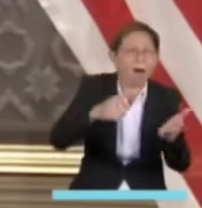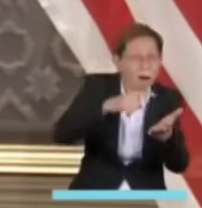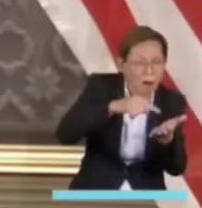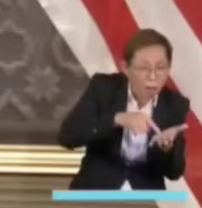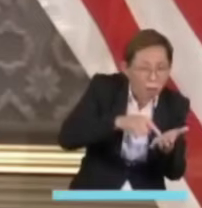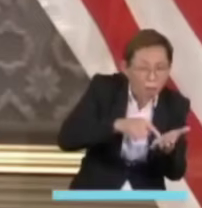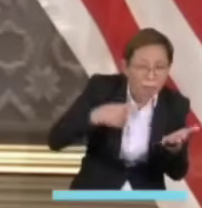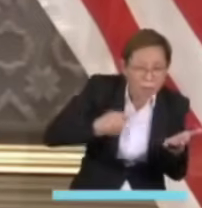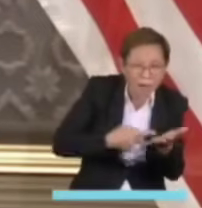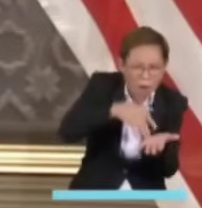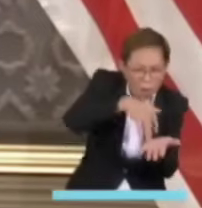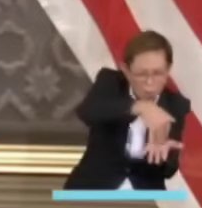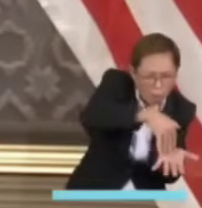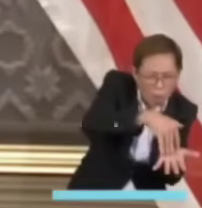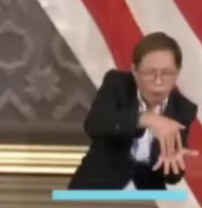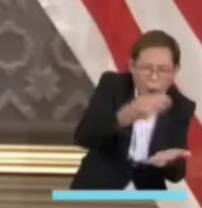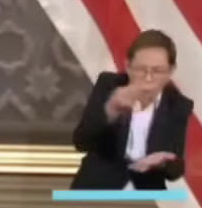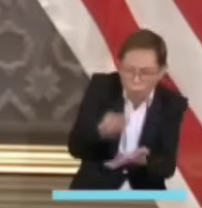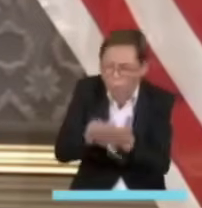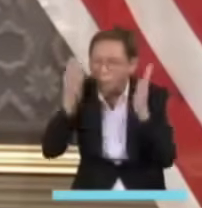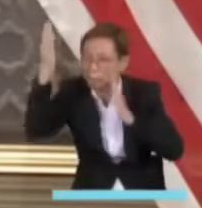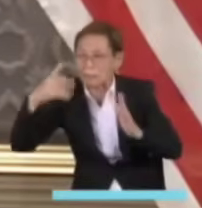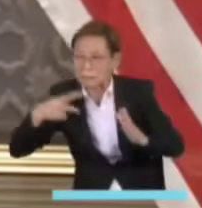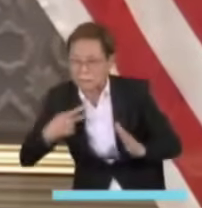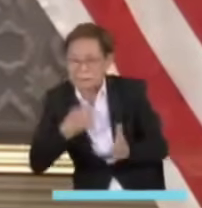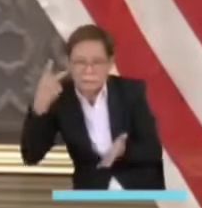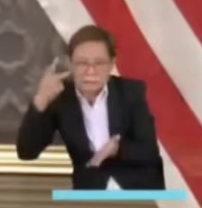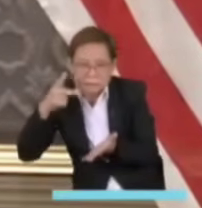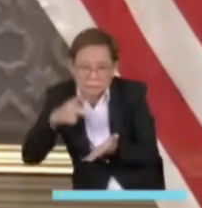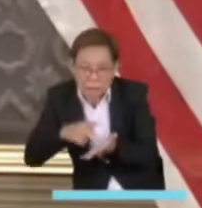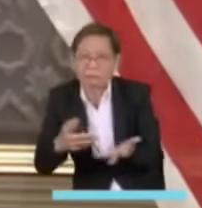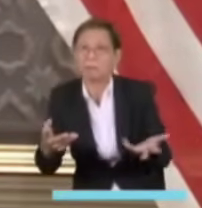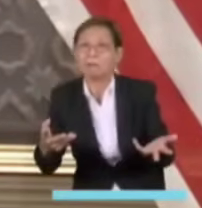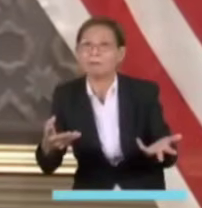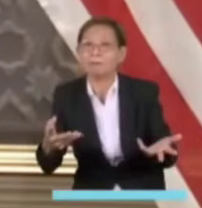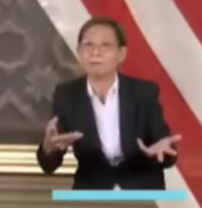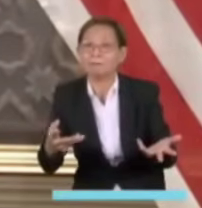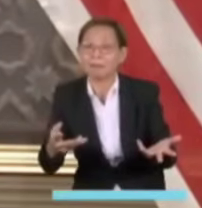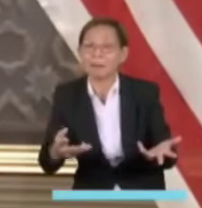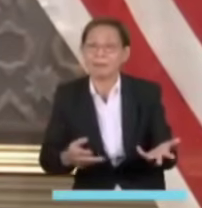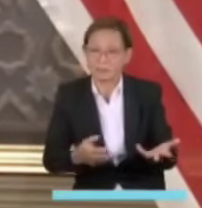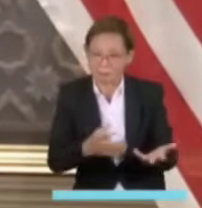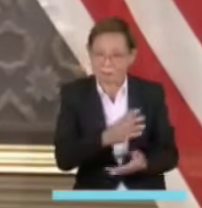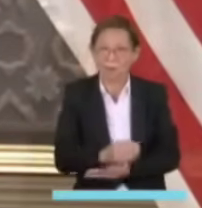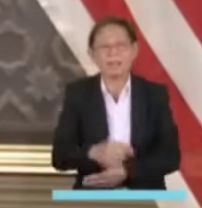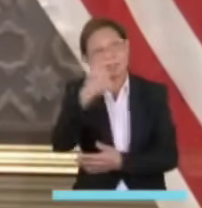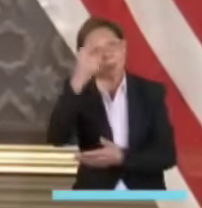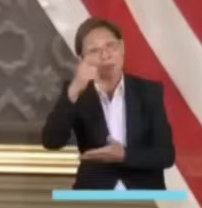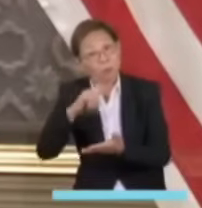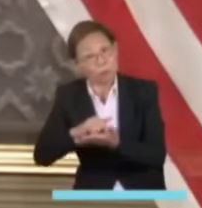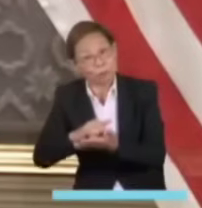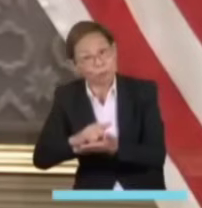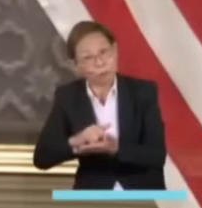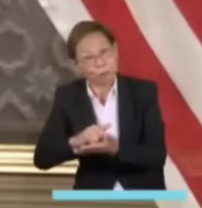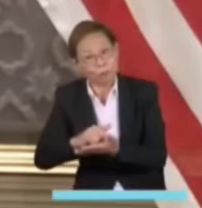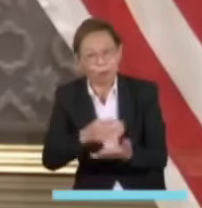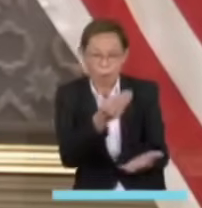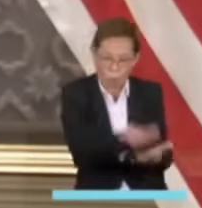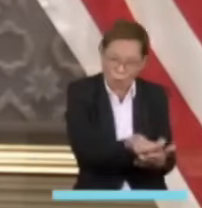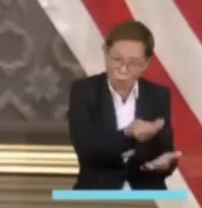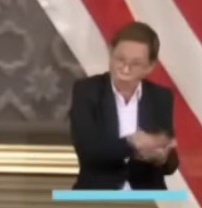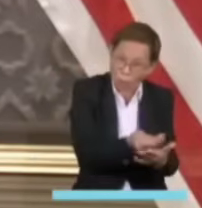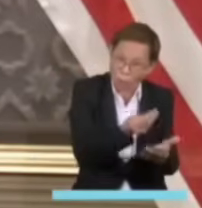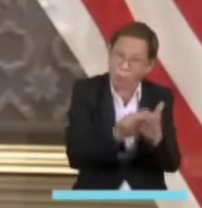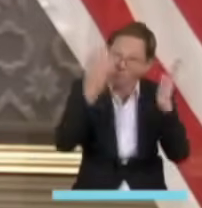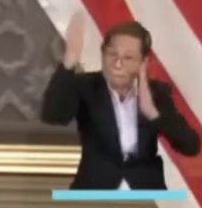kelemahan struktur fiskal negara yang kita kenal pasti. Sebab dan lantaran itu juga kedudukan